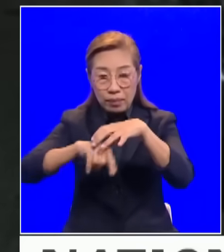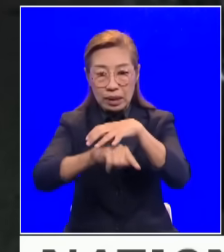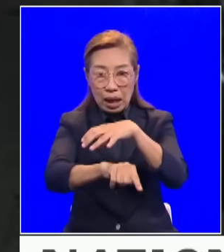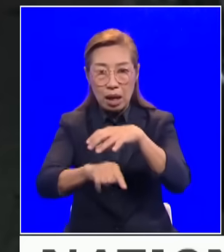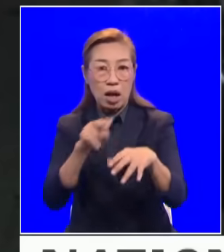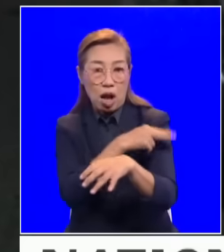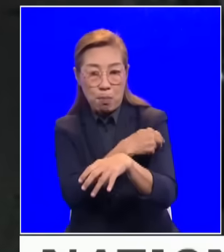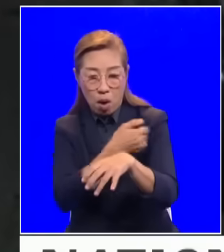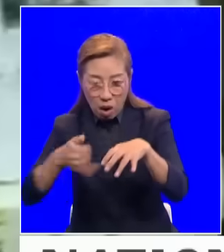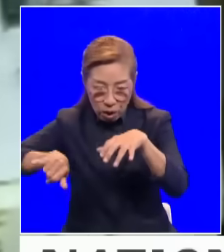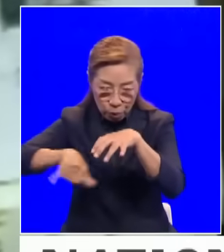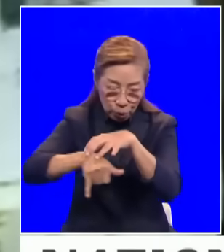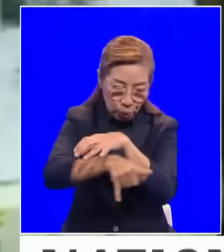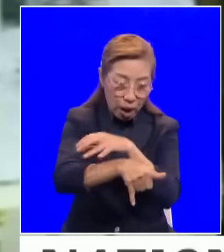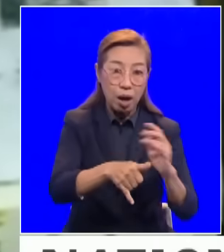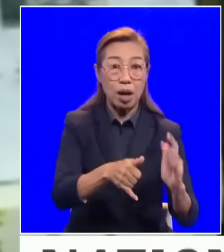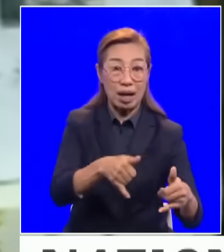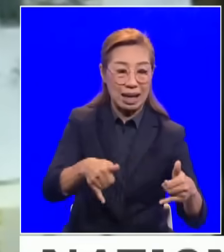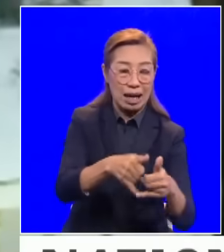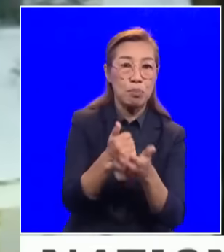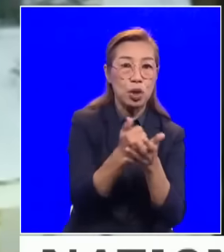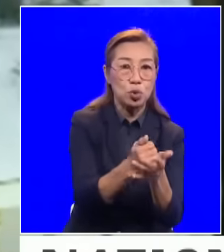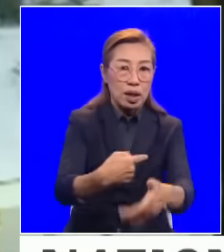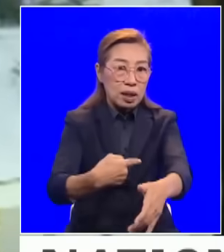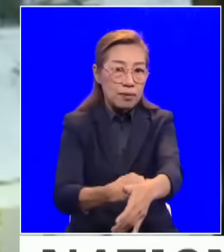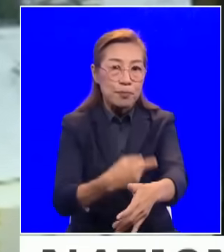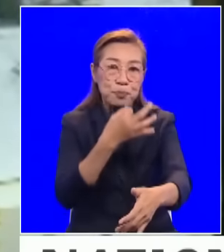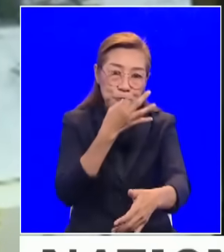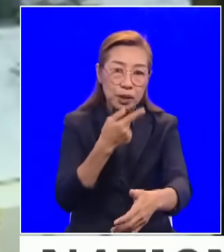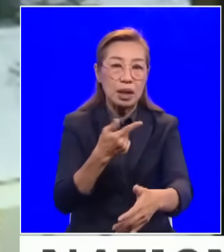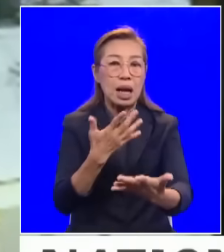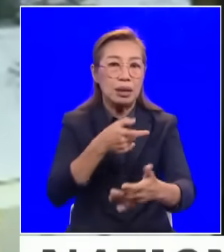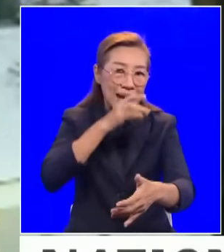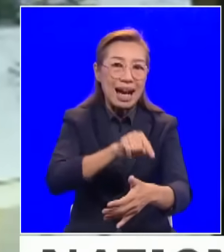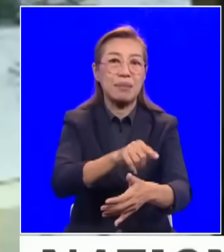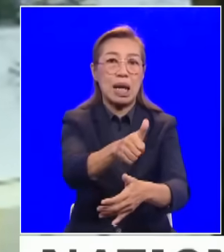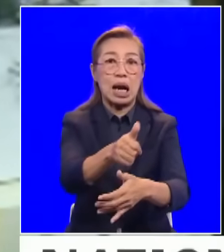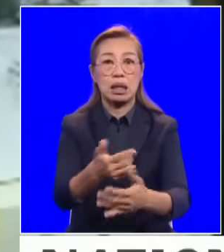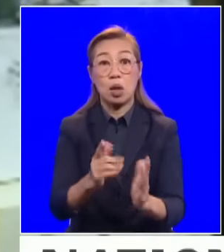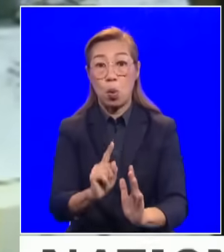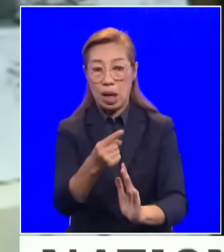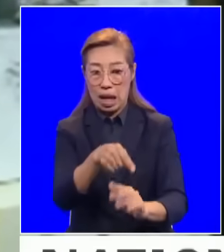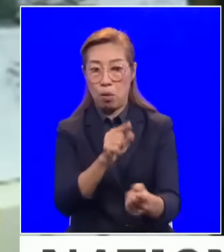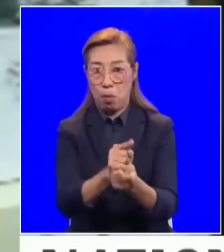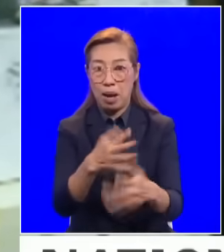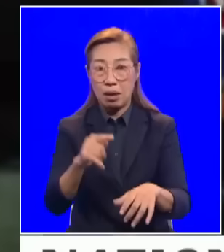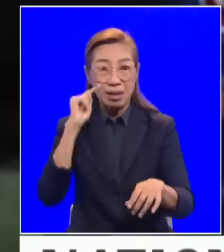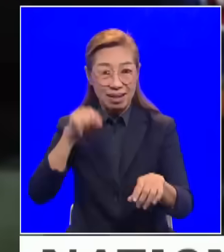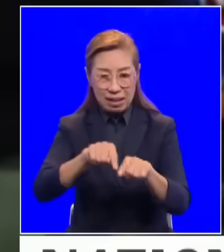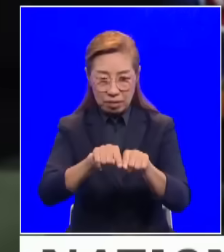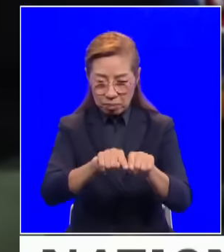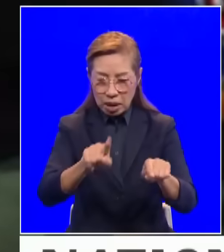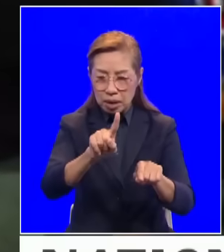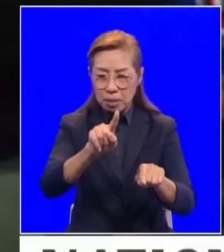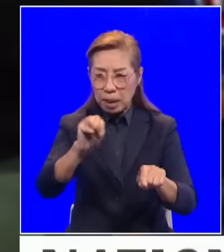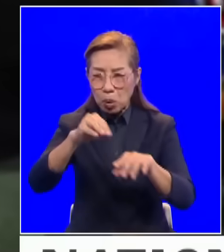วอร์มโซนที่ทำให้แพทย์ทำงานได้อย่างปลอดภัยด้วยนะคะก็ยืนยันว่าพบคนแรกเนี่ยนะคะถ้าเกิดเข้าไปเนี่ยประมาณเมตรกว่าๆก็จะเห็น